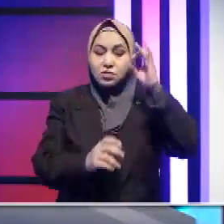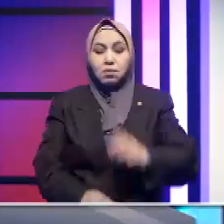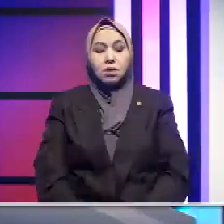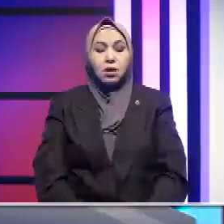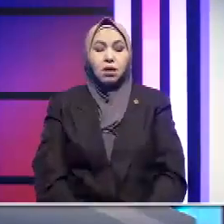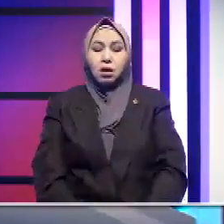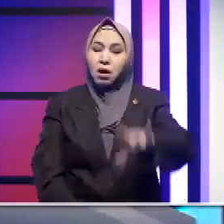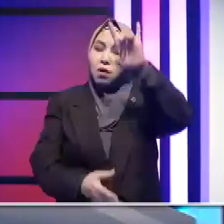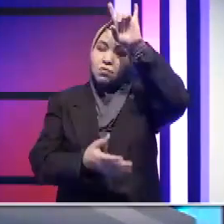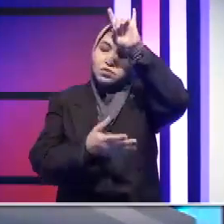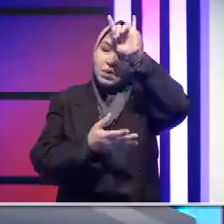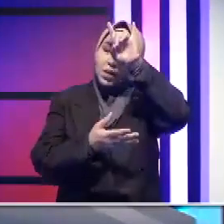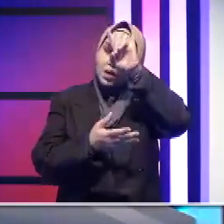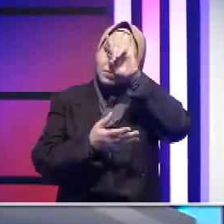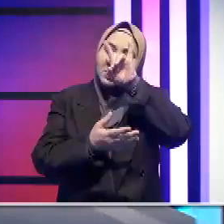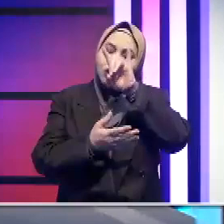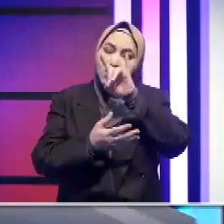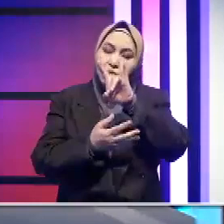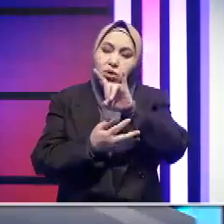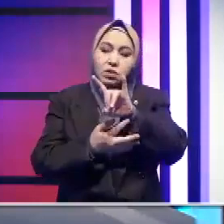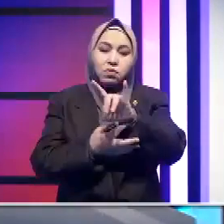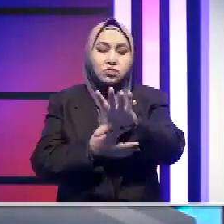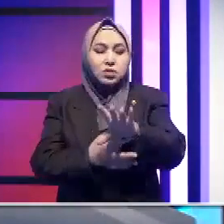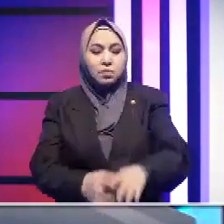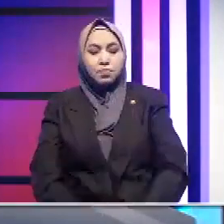tahu Billahi minas syaiton nirojim